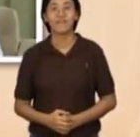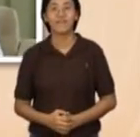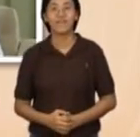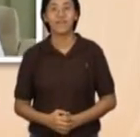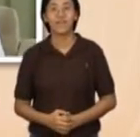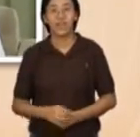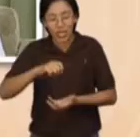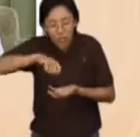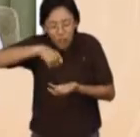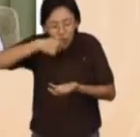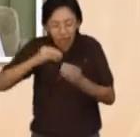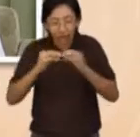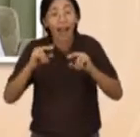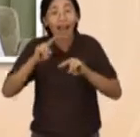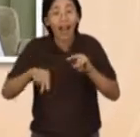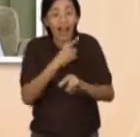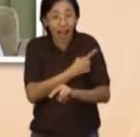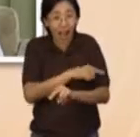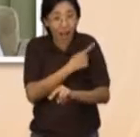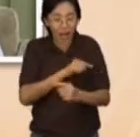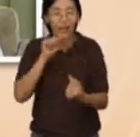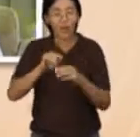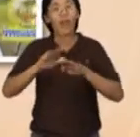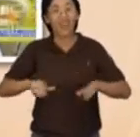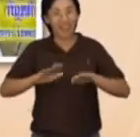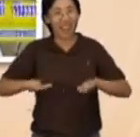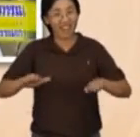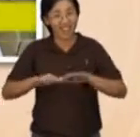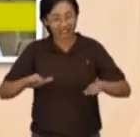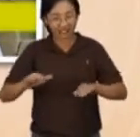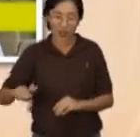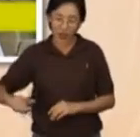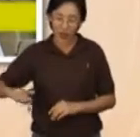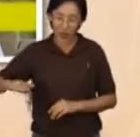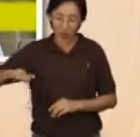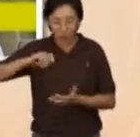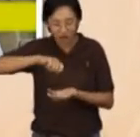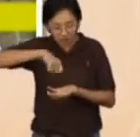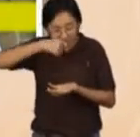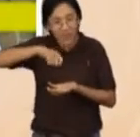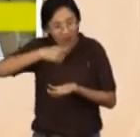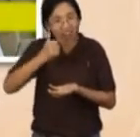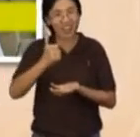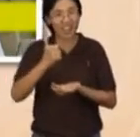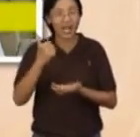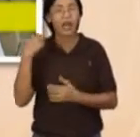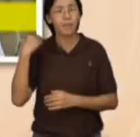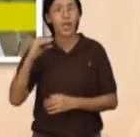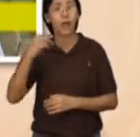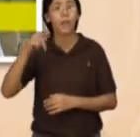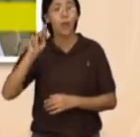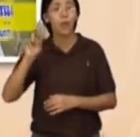แกงจืดลูกรอกเป็นแกงจืดที่เหมาะสำหรับเด็กที่กำลังเจริญเติบโตนะคะเพราะว่ามีโปรตีนสูง